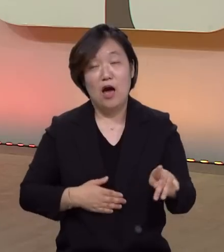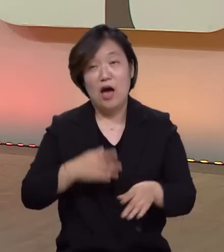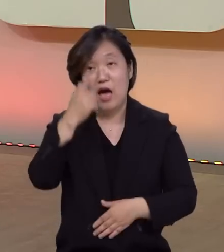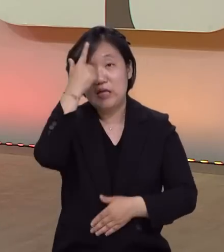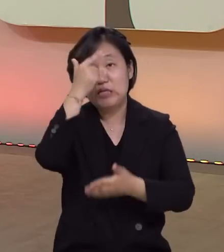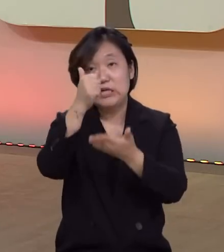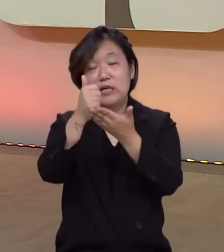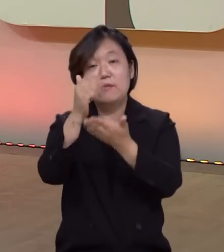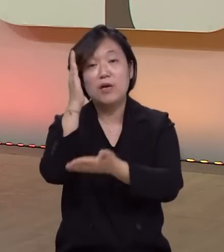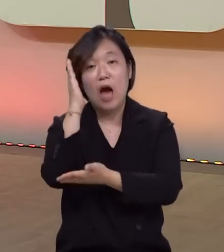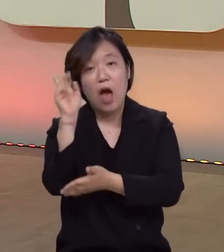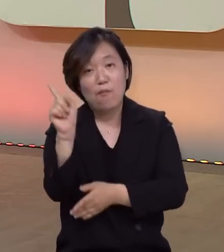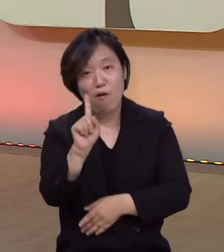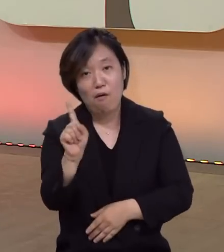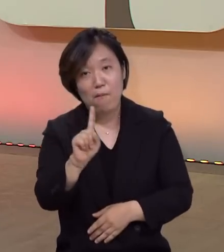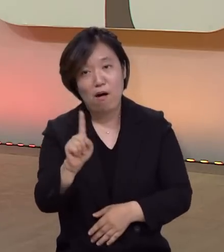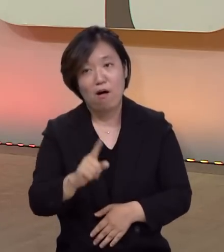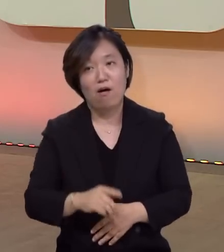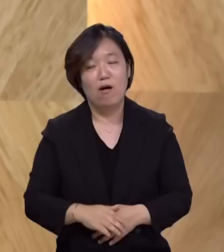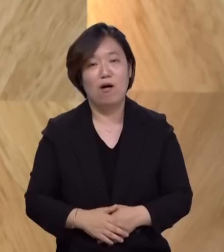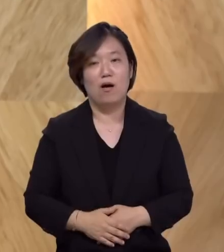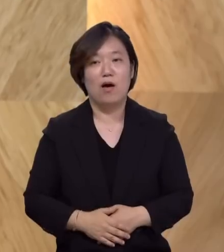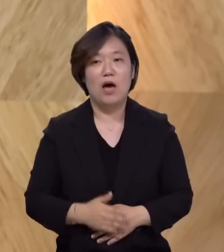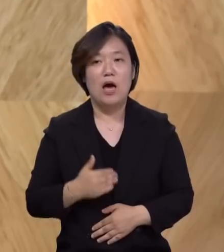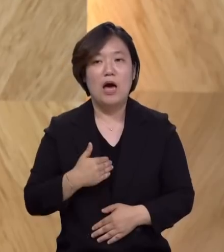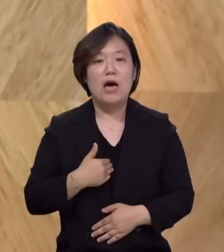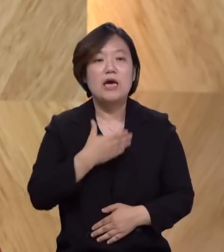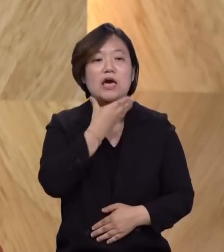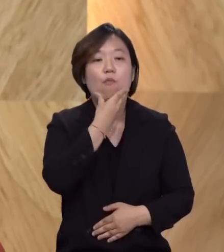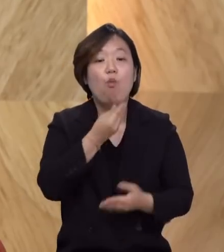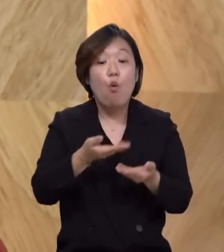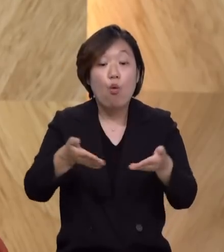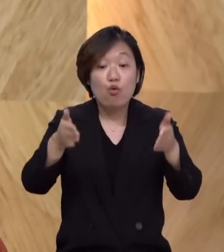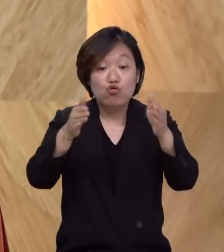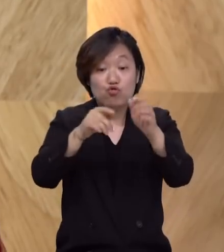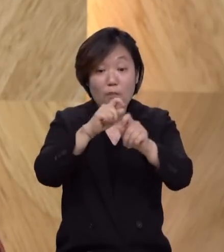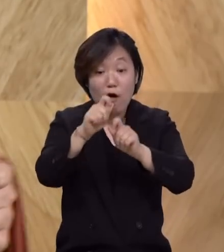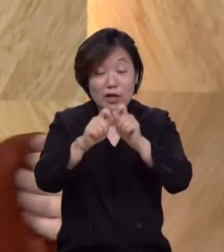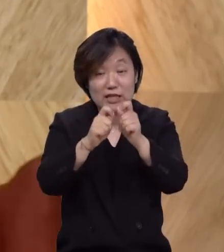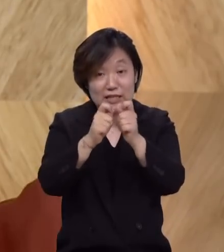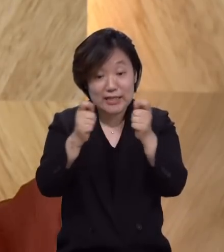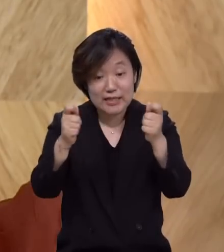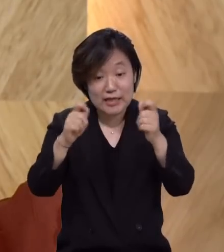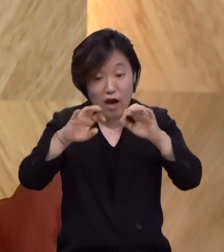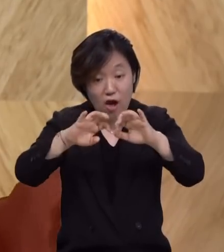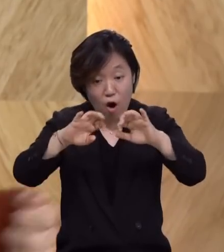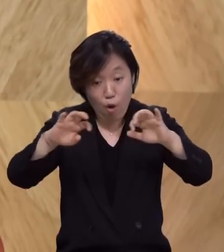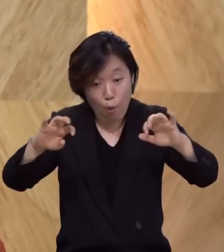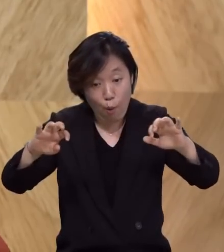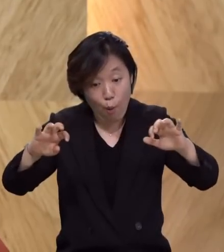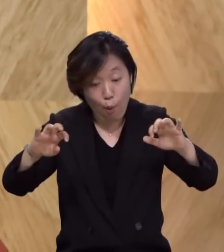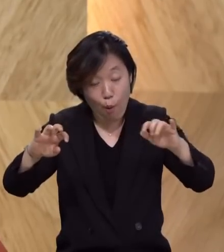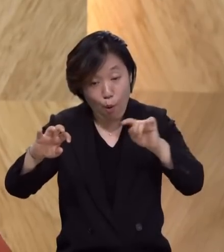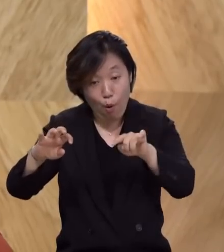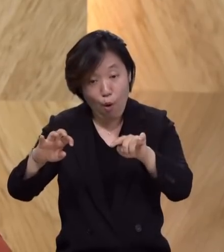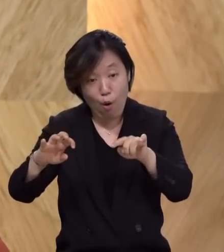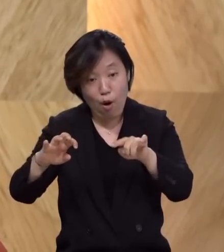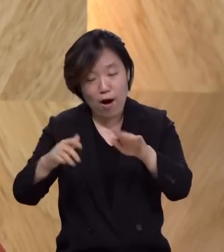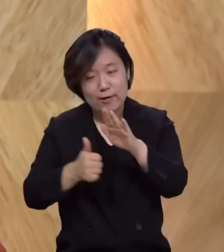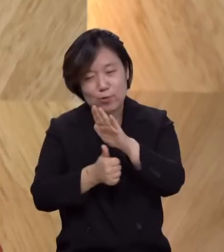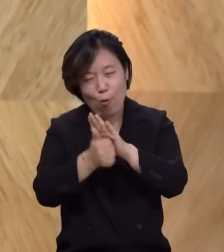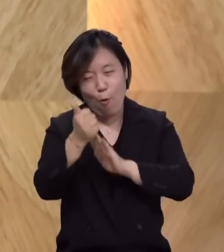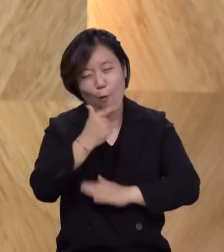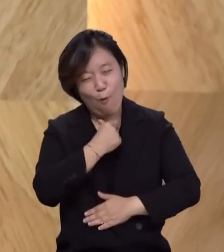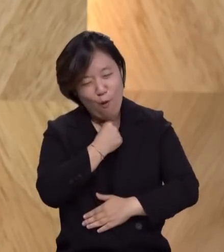노스님이 이런 말씀을 하더래요이 복주머니 주머니를 열고 소원을